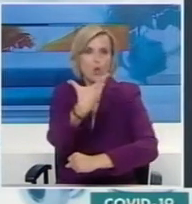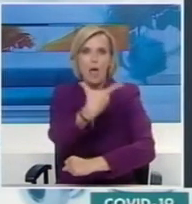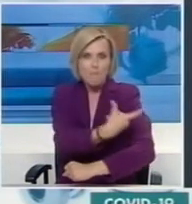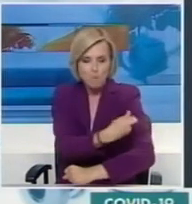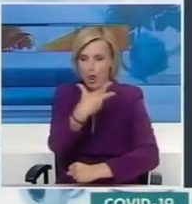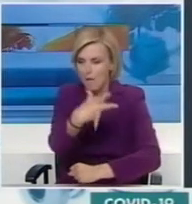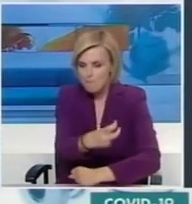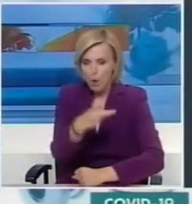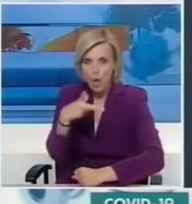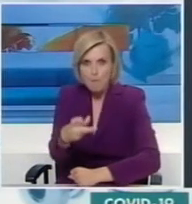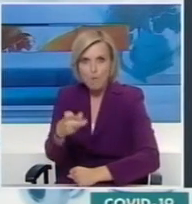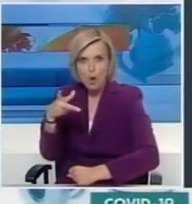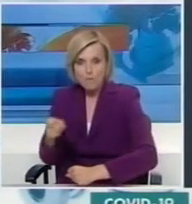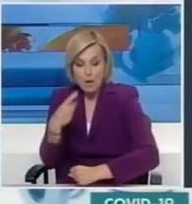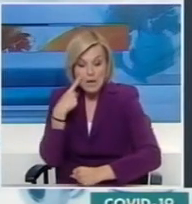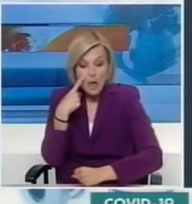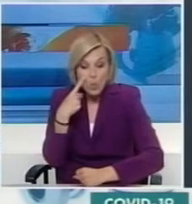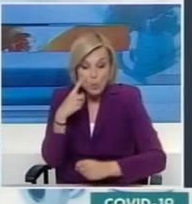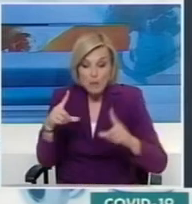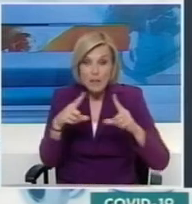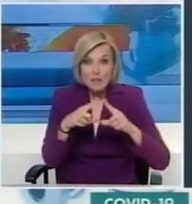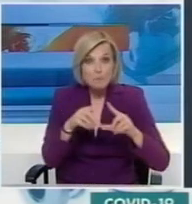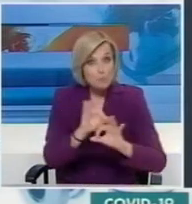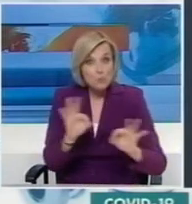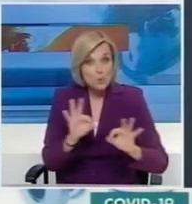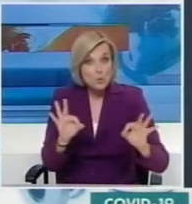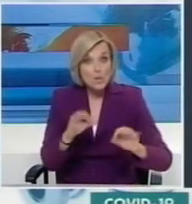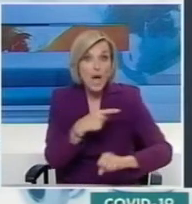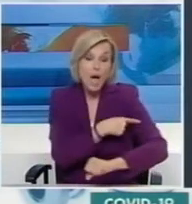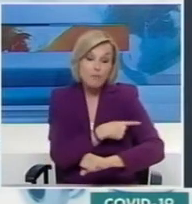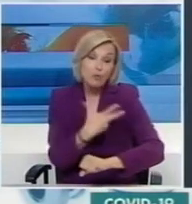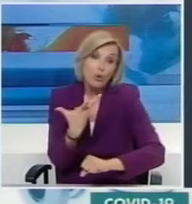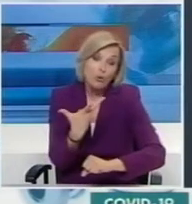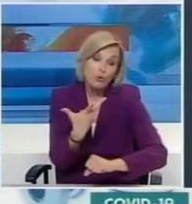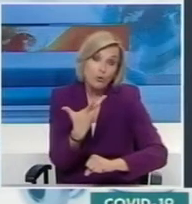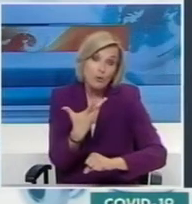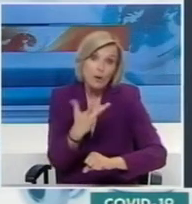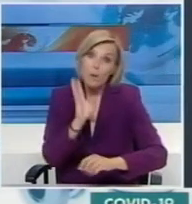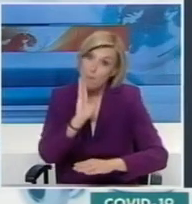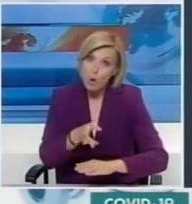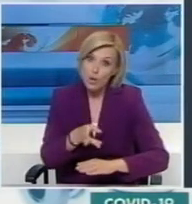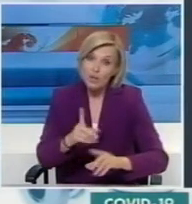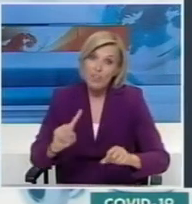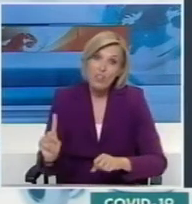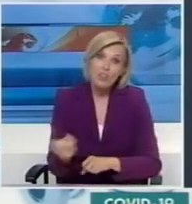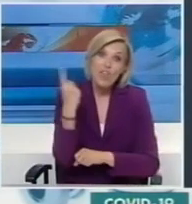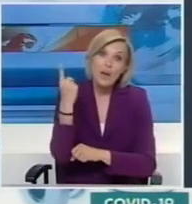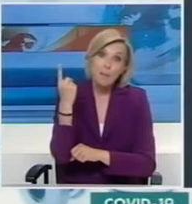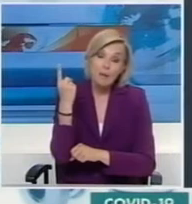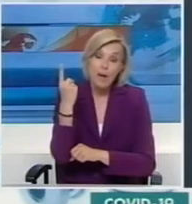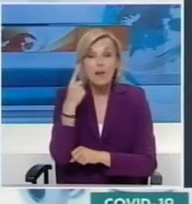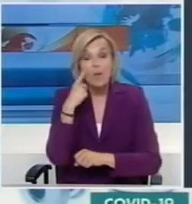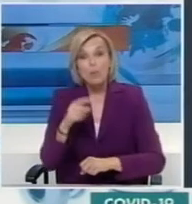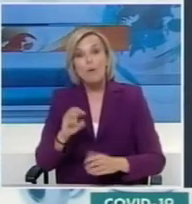ανιχνευτούν η ικανή δόση για την, να ανιχνευτούν αντισώματα ή παρενέργειες από τη χορήγηση των